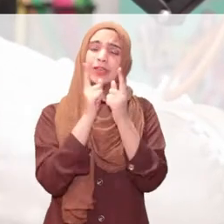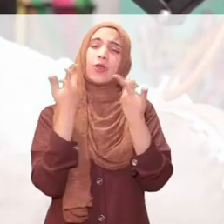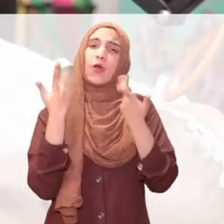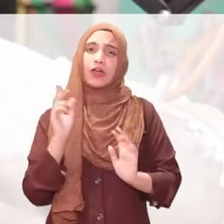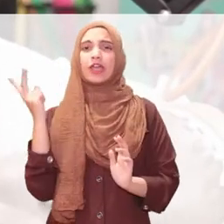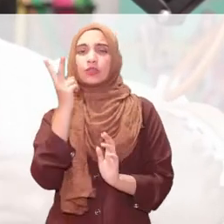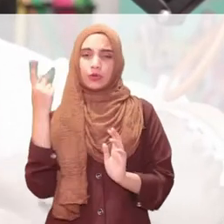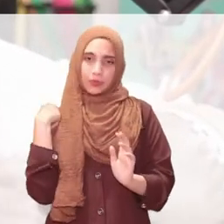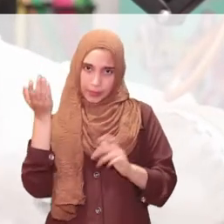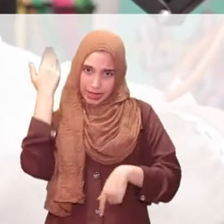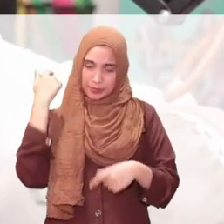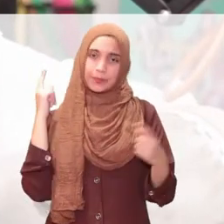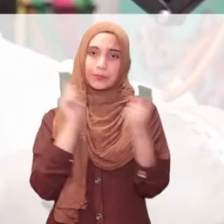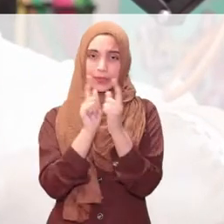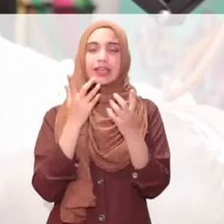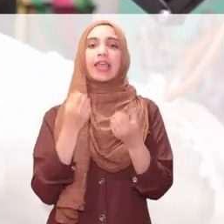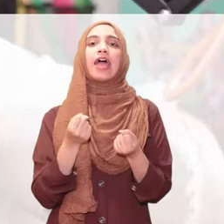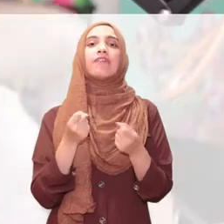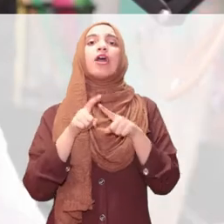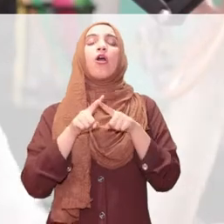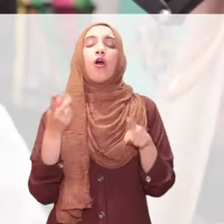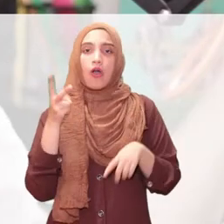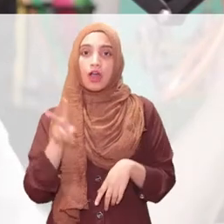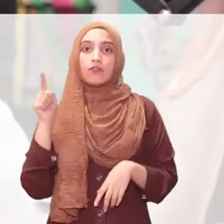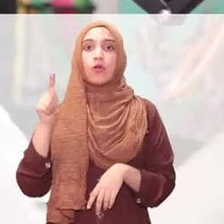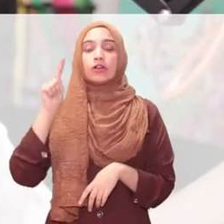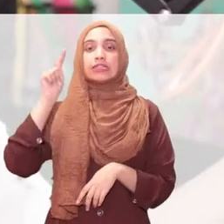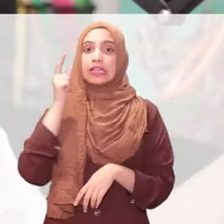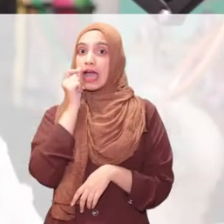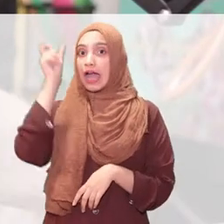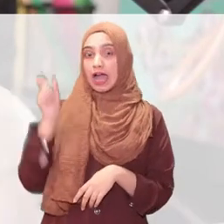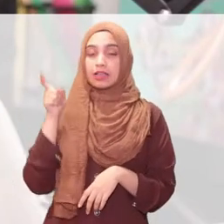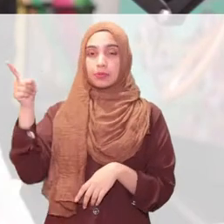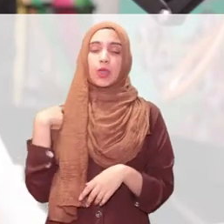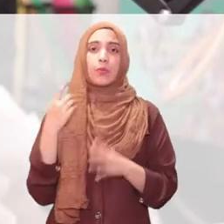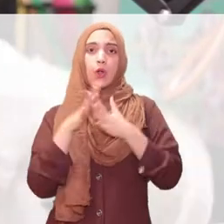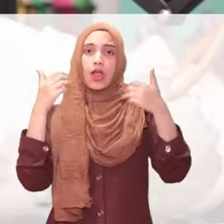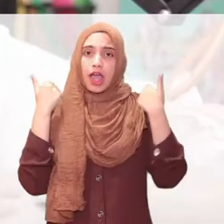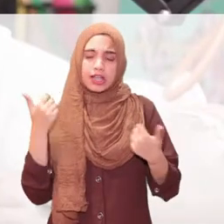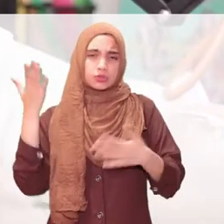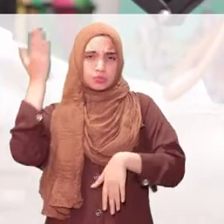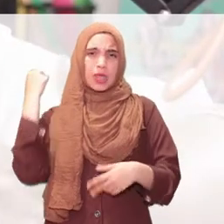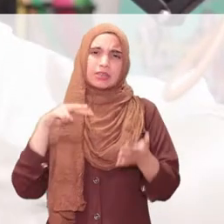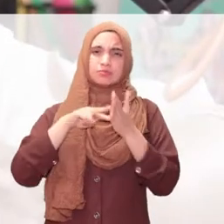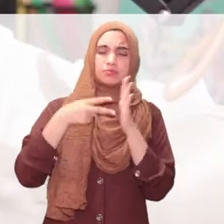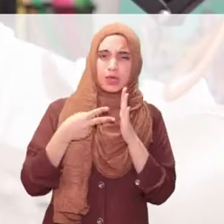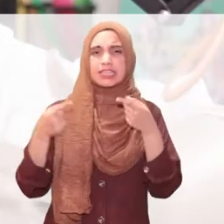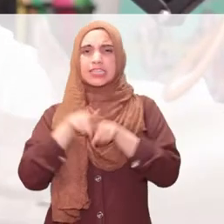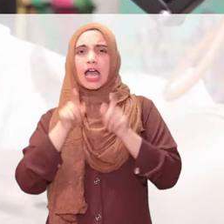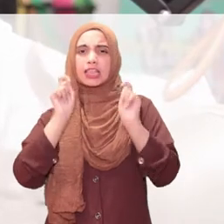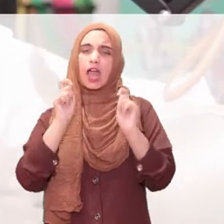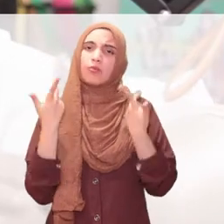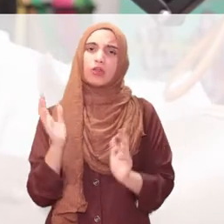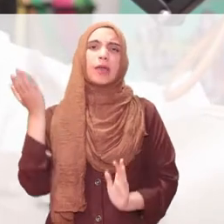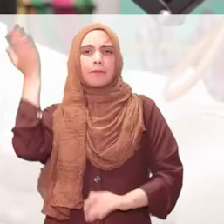डेबिट बेनेफिशियल या जींस बट आई डोंट यू विल हैव ए लोंग टाइम ई वास माय ट्रेंस इन थे कपल आफ